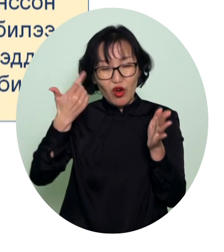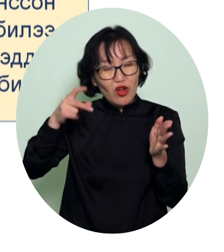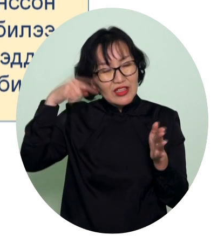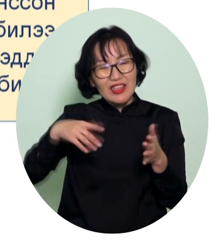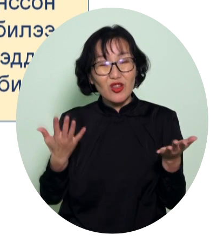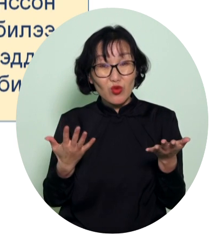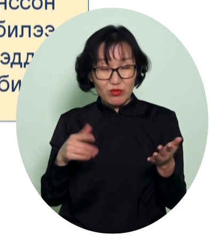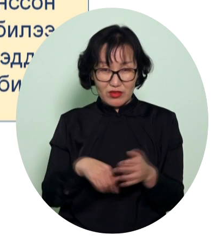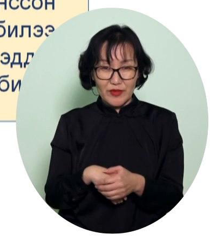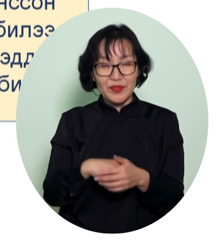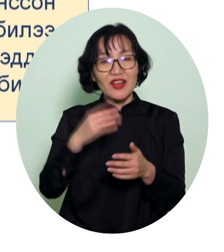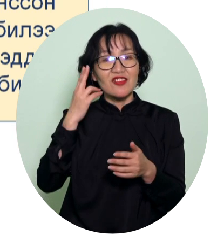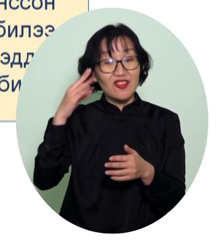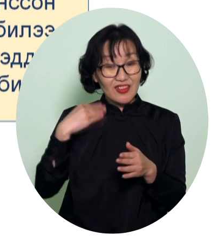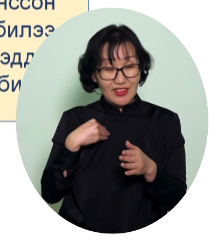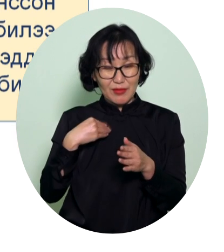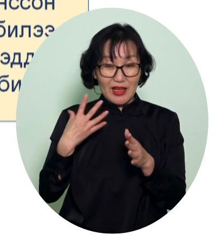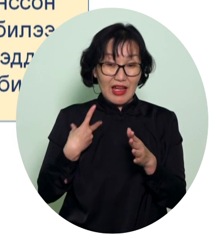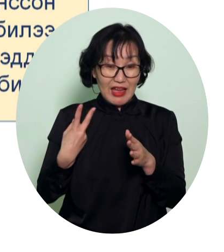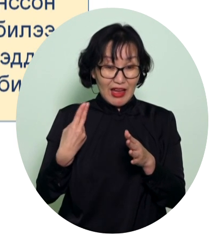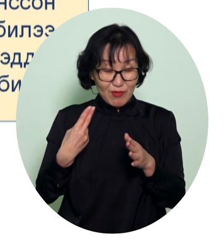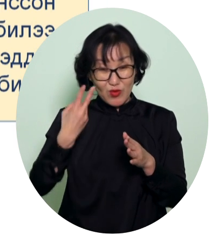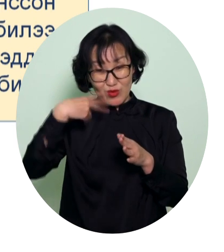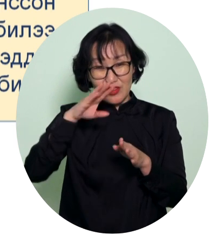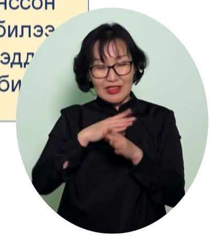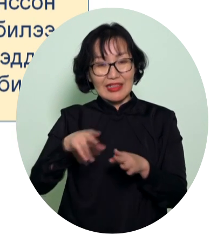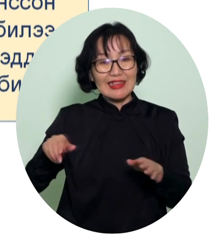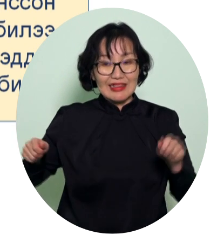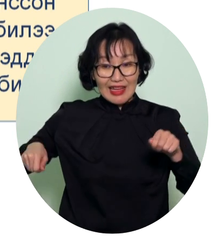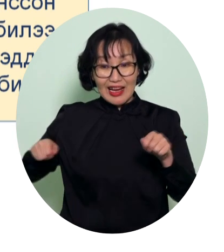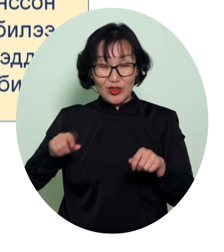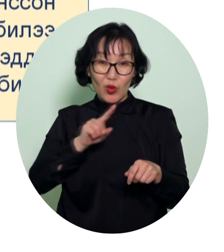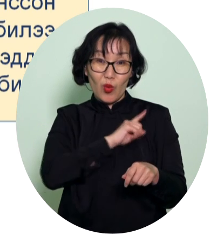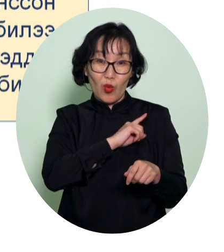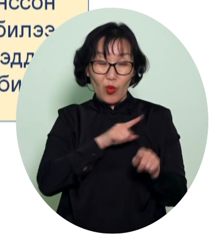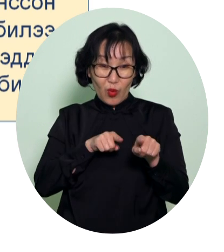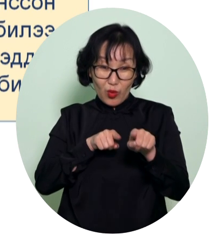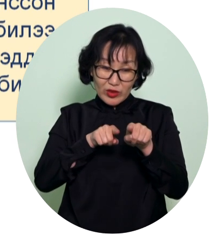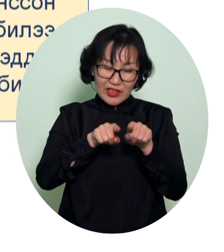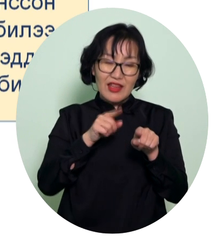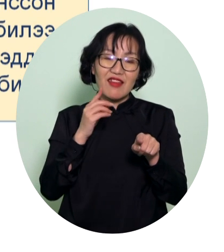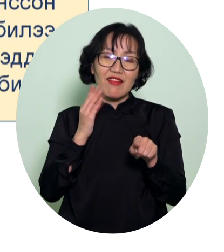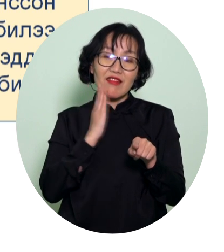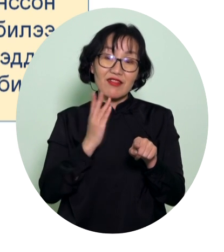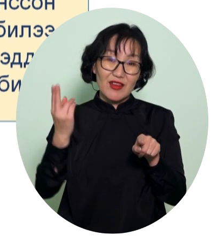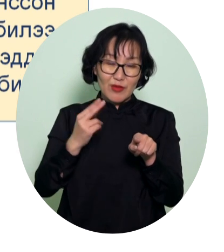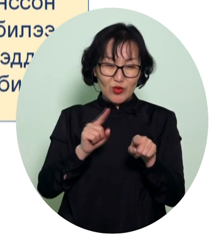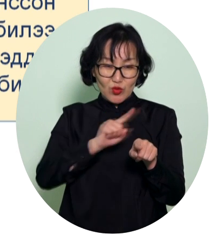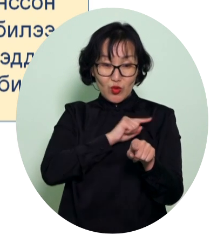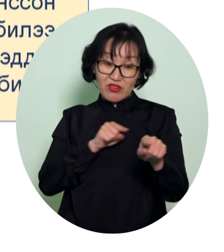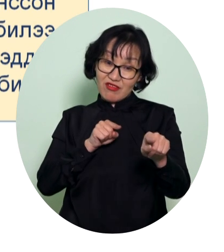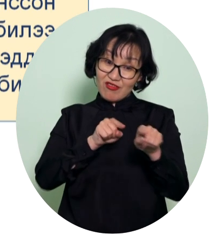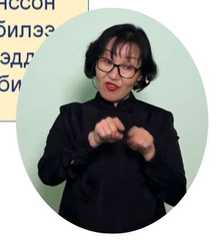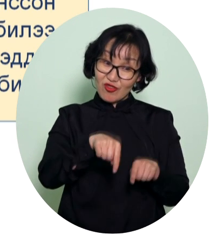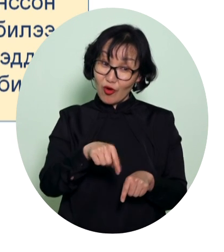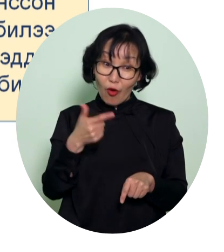Тэр жилийн наадамд ижийтэйгээ ирсэн хүү баяр баясгалантай байсан бол даагны уралдаанд ихтэйгээ ирсэн дааг төрүүлсэн